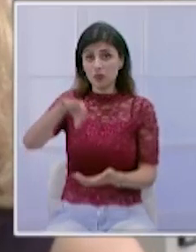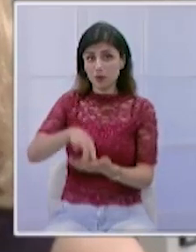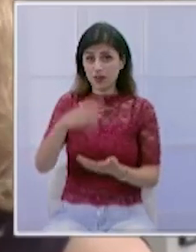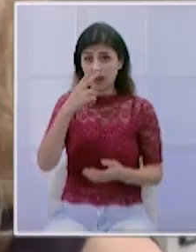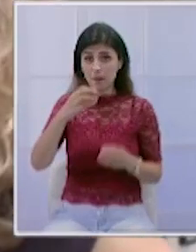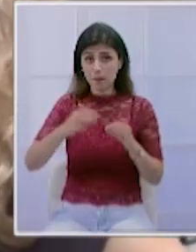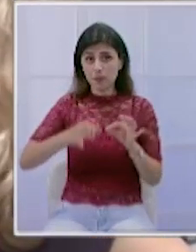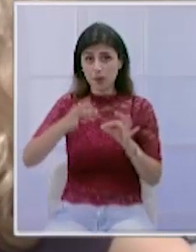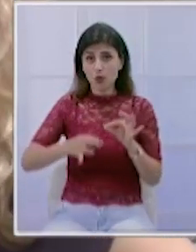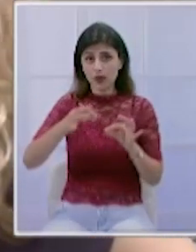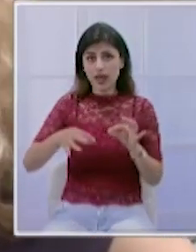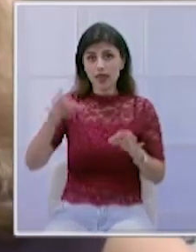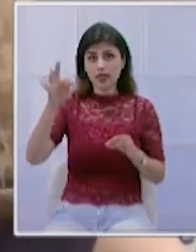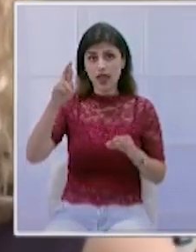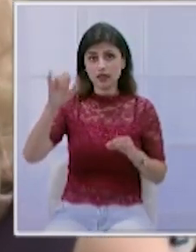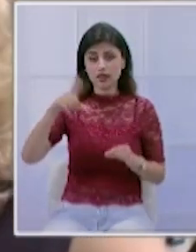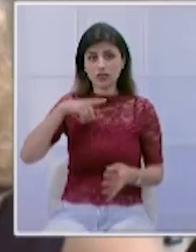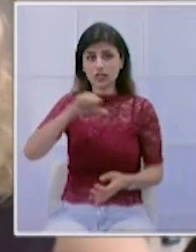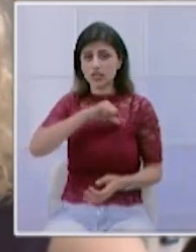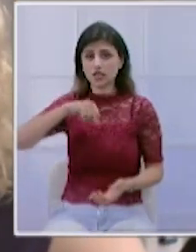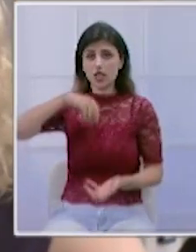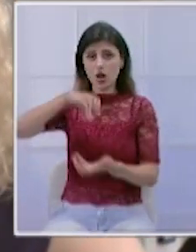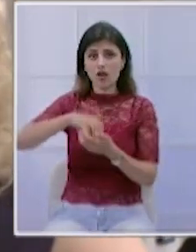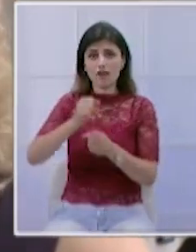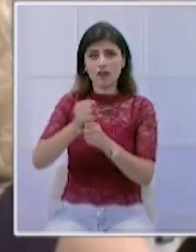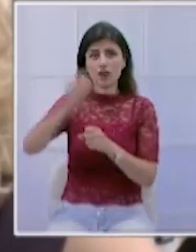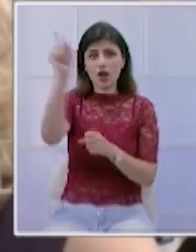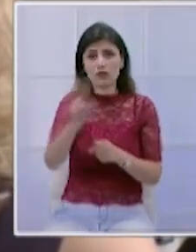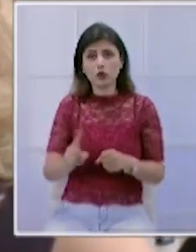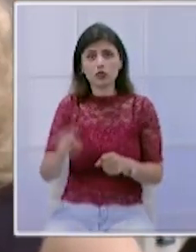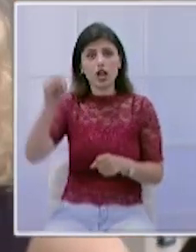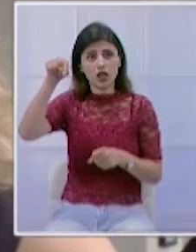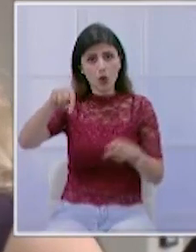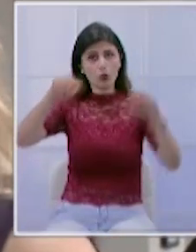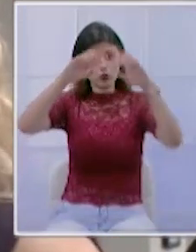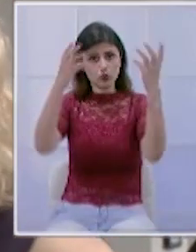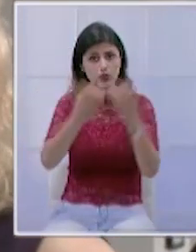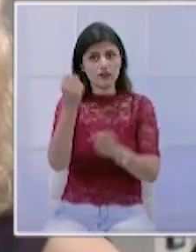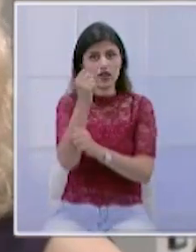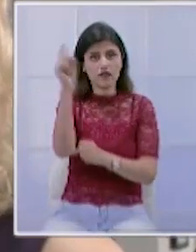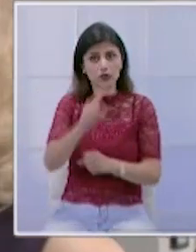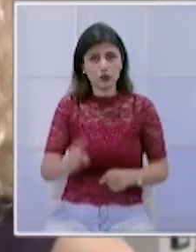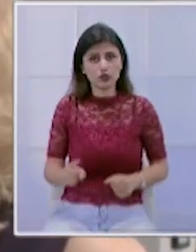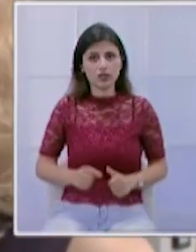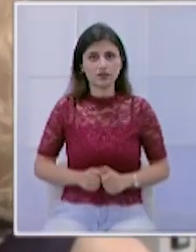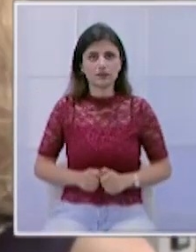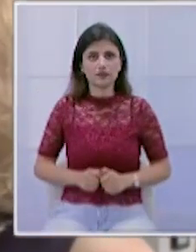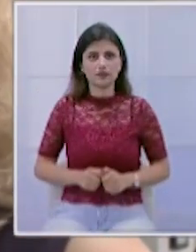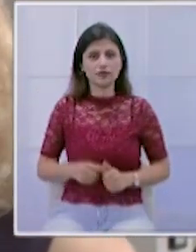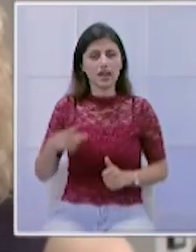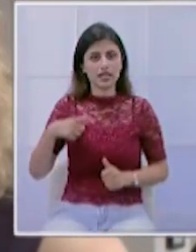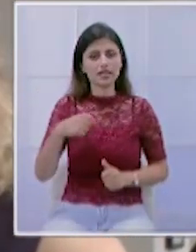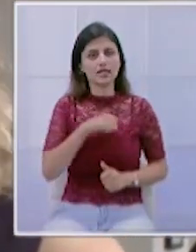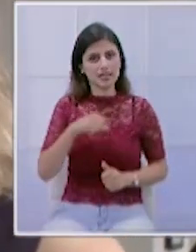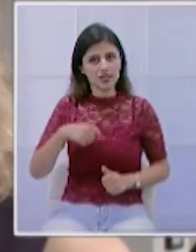produc fulgere în interior și stăm... Da. Și stăm chiar la un metru